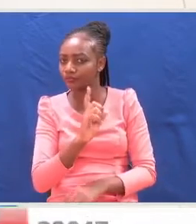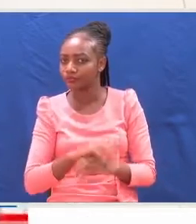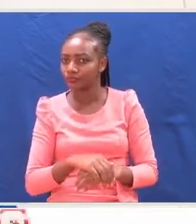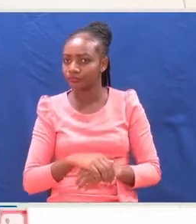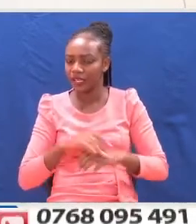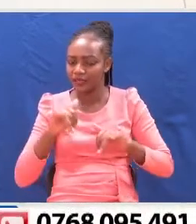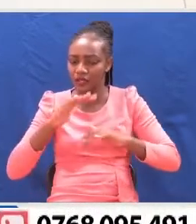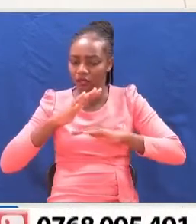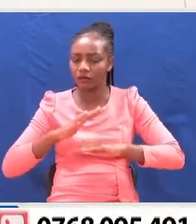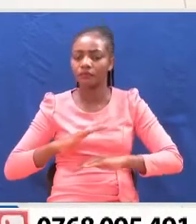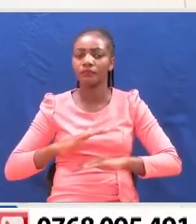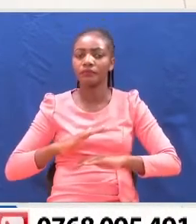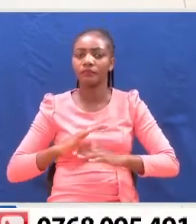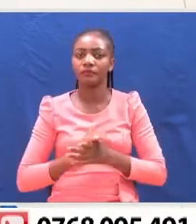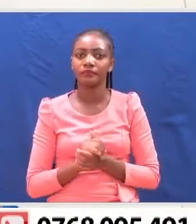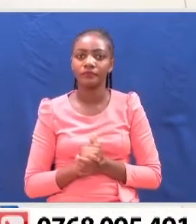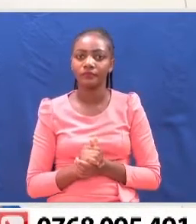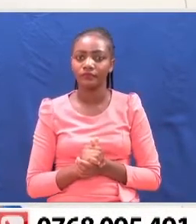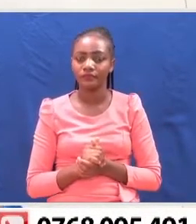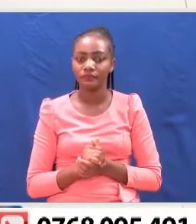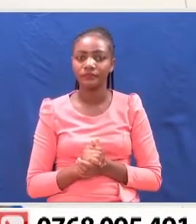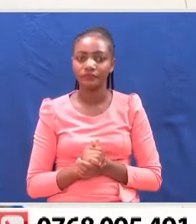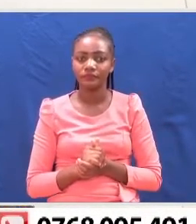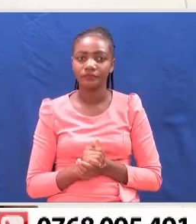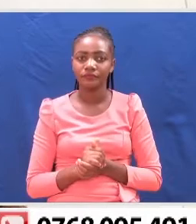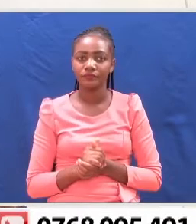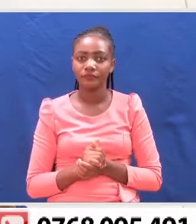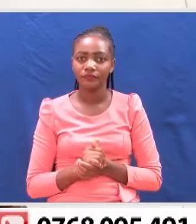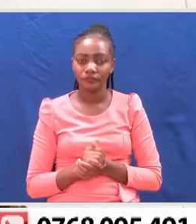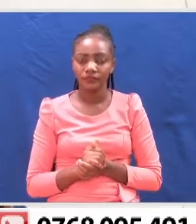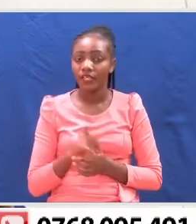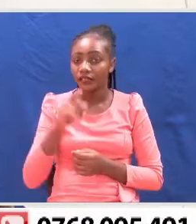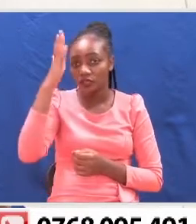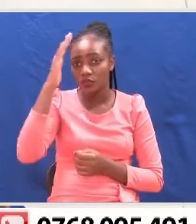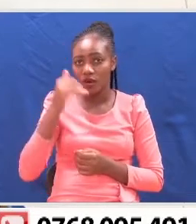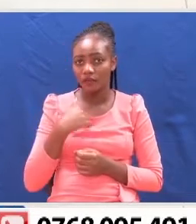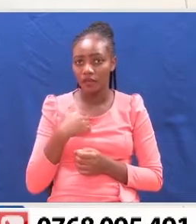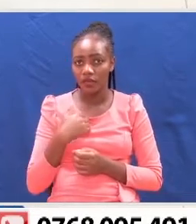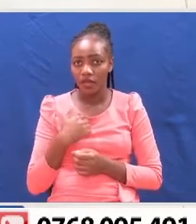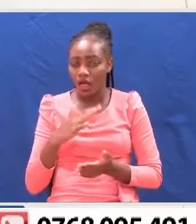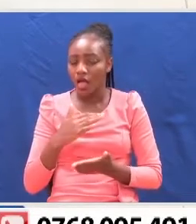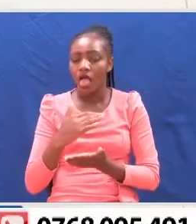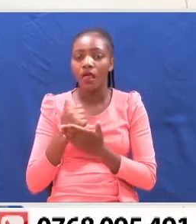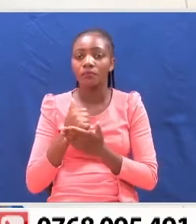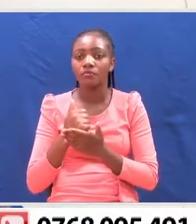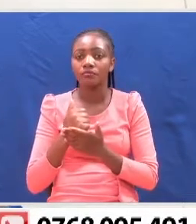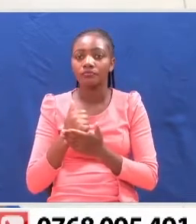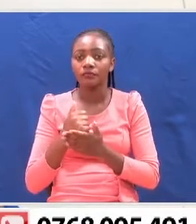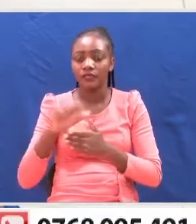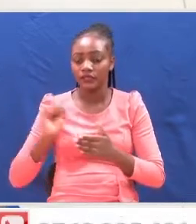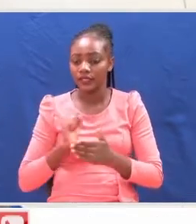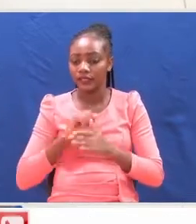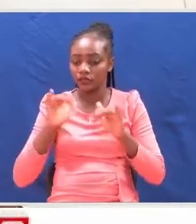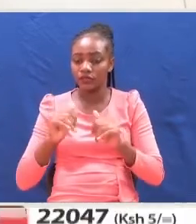calm. Nacheza kama mimi nakuwa calm. Na ndio ulaona niliweza ku stabilize nyumba. Hatujakuwa na kisa kama